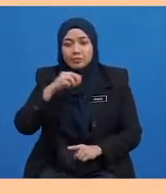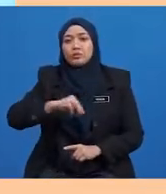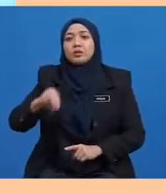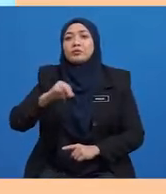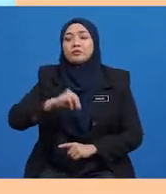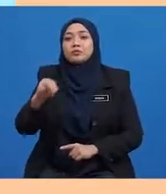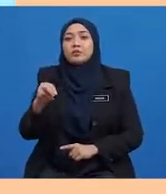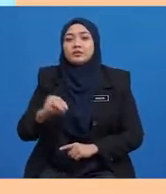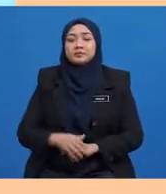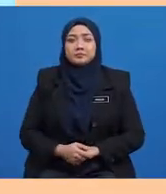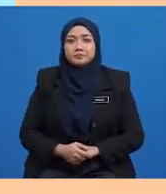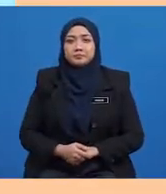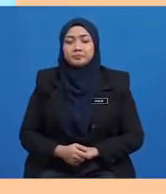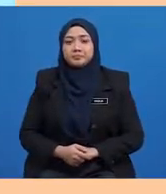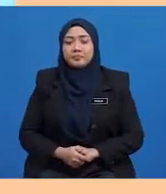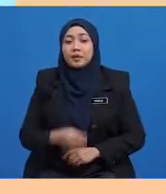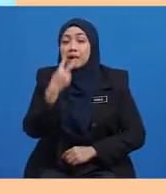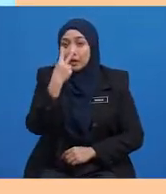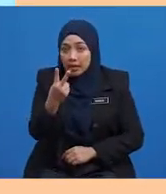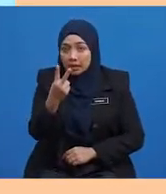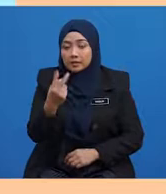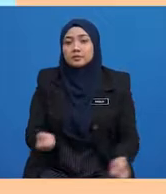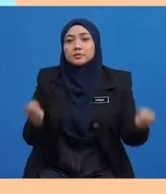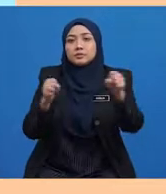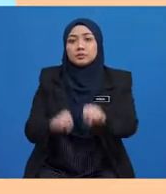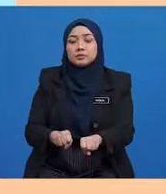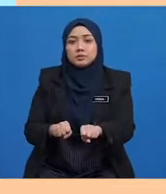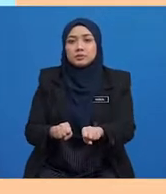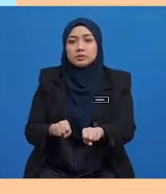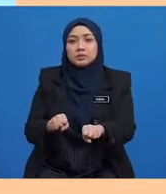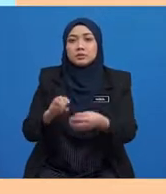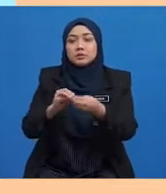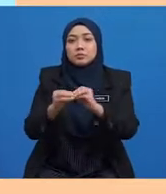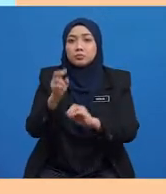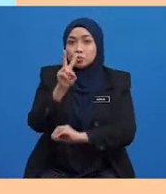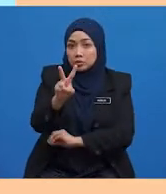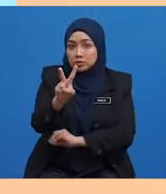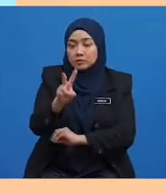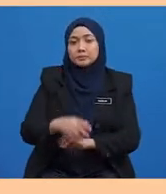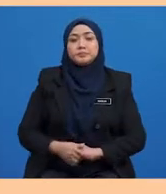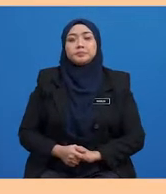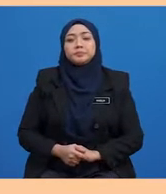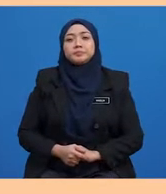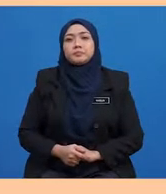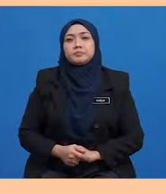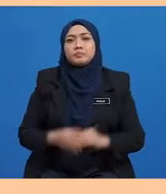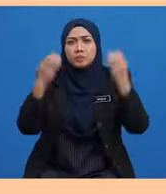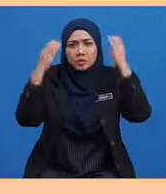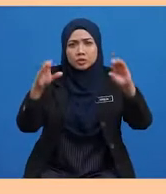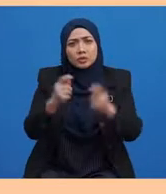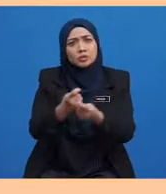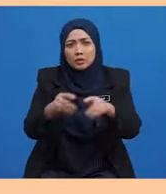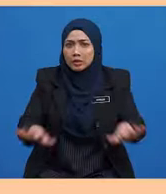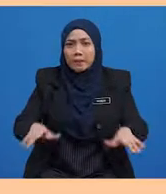Baik murid-murid, kita cuba lihat situasi yang cikgu akan tunjukkan ini. Cikgu telah